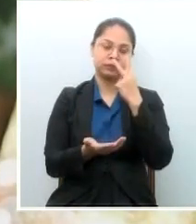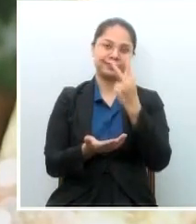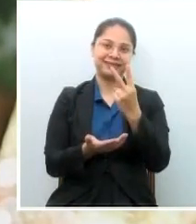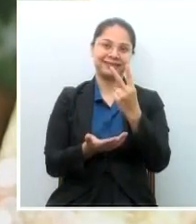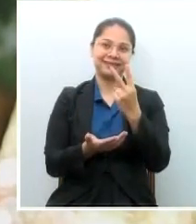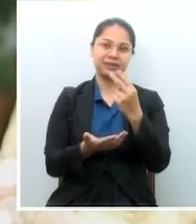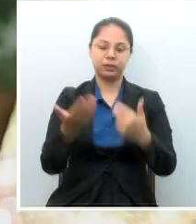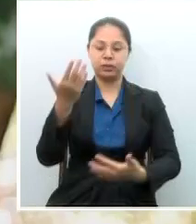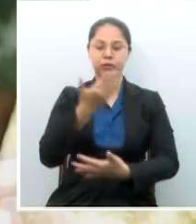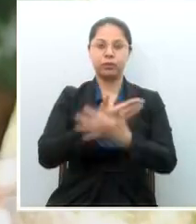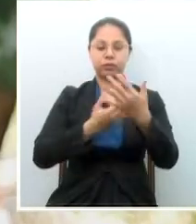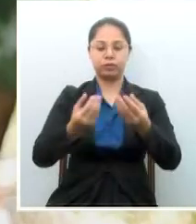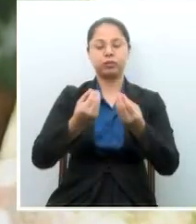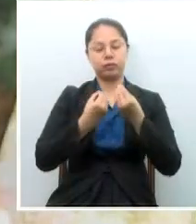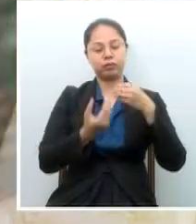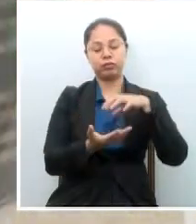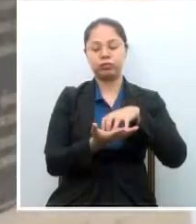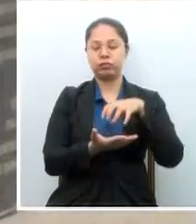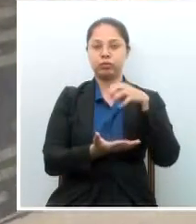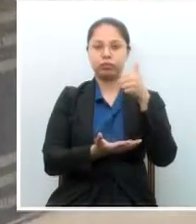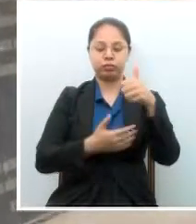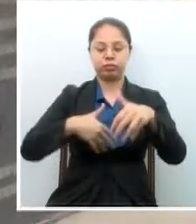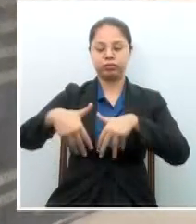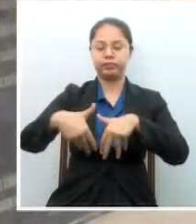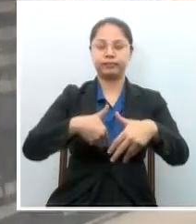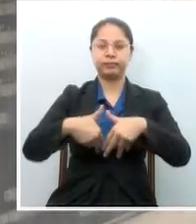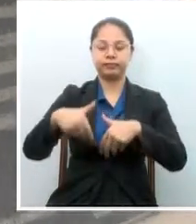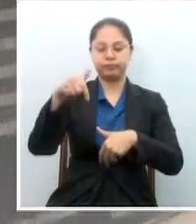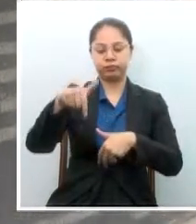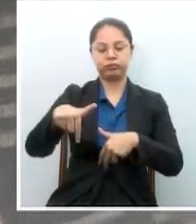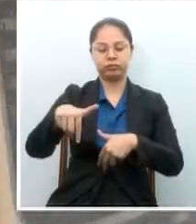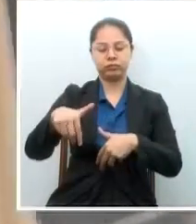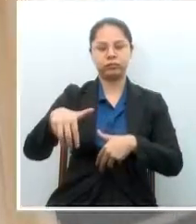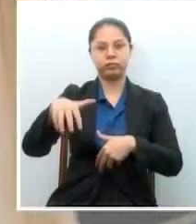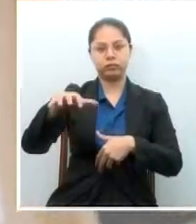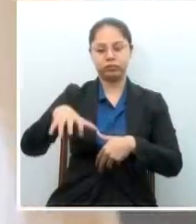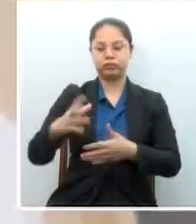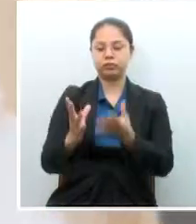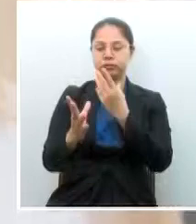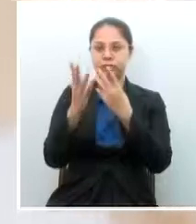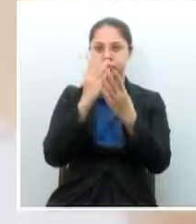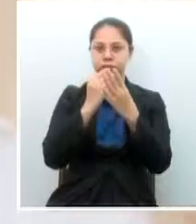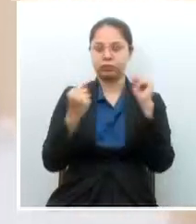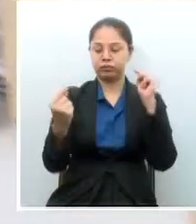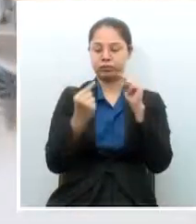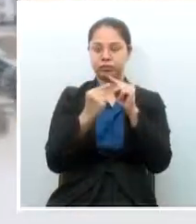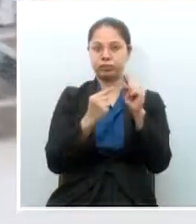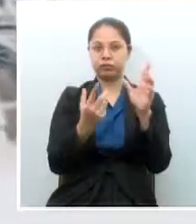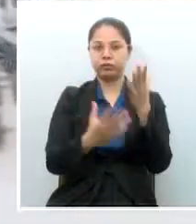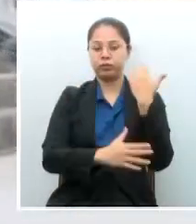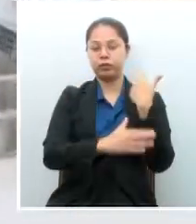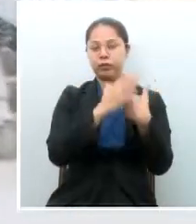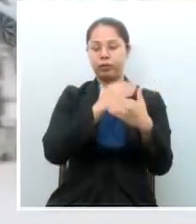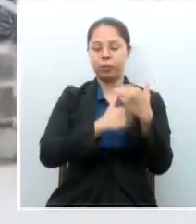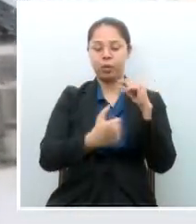ถือว่าเป็นโอกาสที่เป็นโชคดีที่ในชุมชนของเรามีแหล่งเรียนรู้ไม่ว่าจะเป็นแหล่งเรียนรู้เชิงประวัติศาสตร์แหล่งเรียน